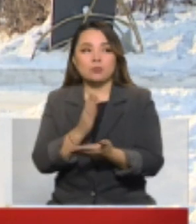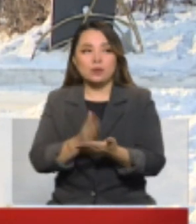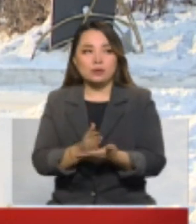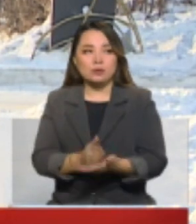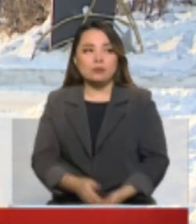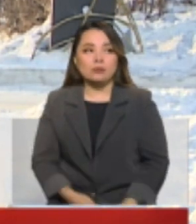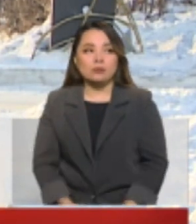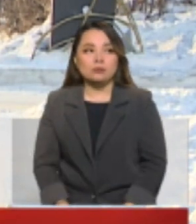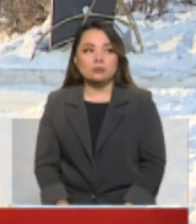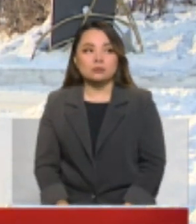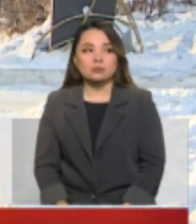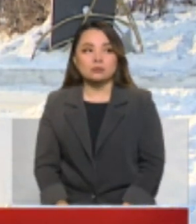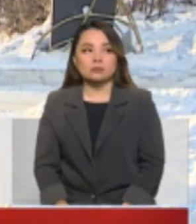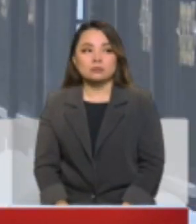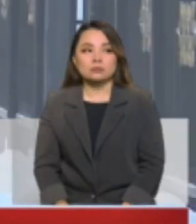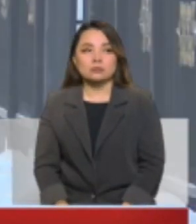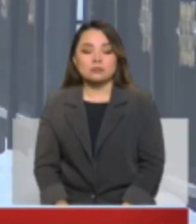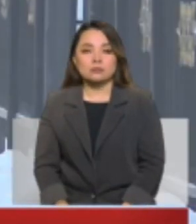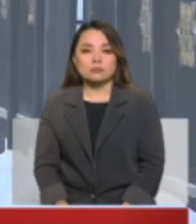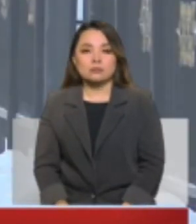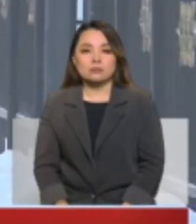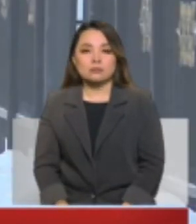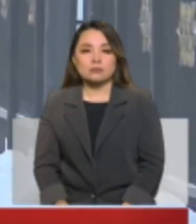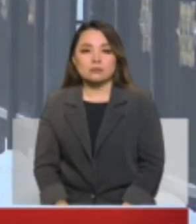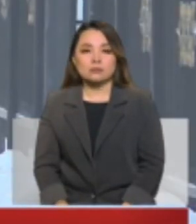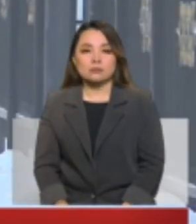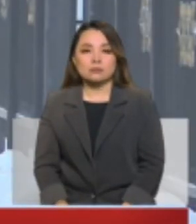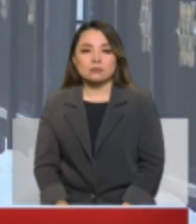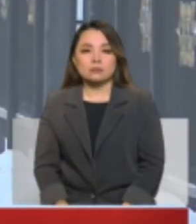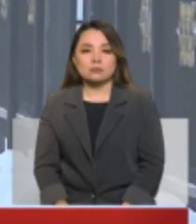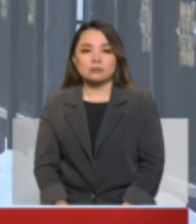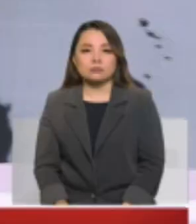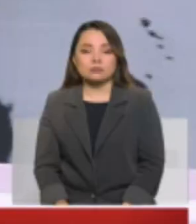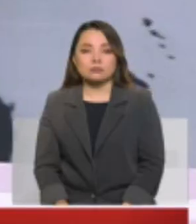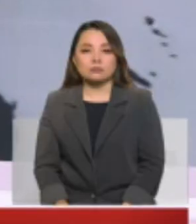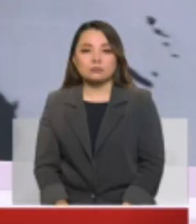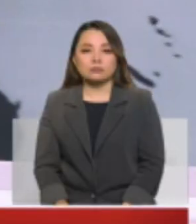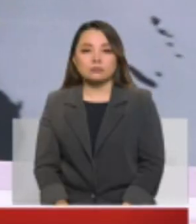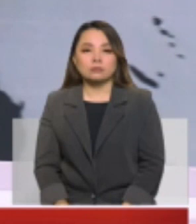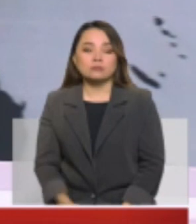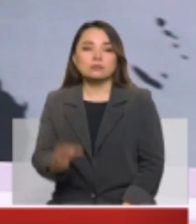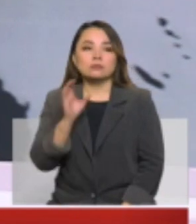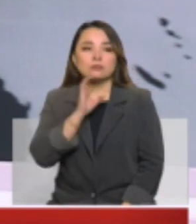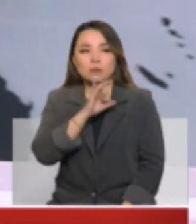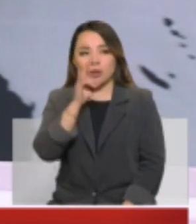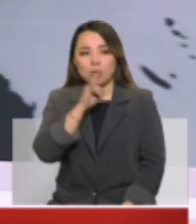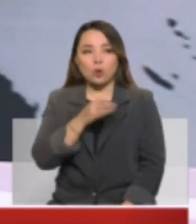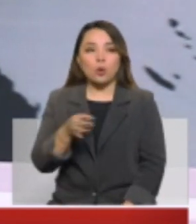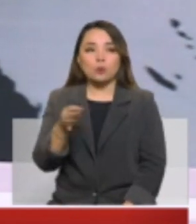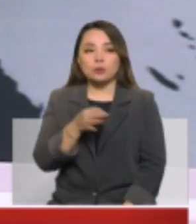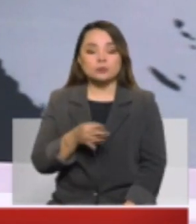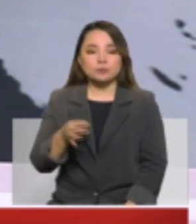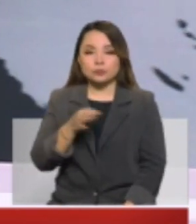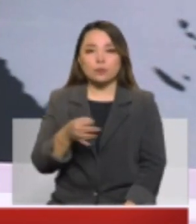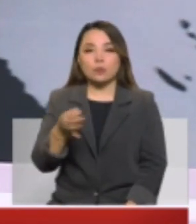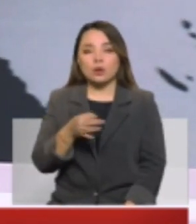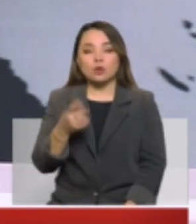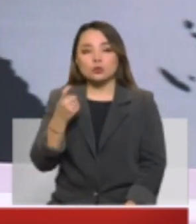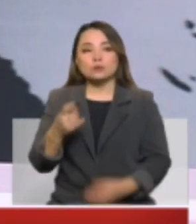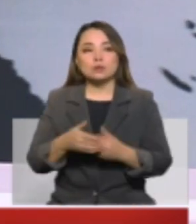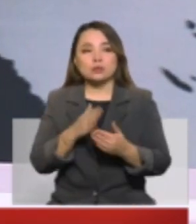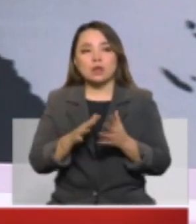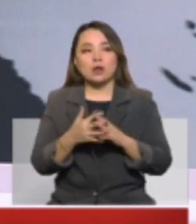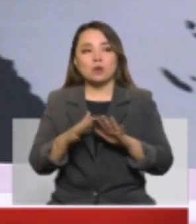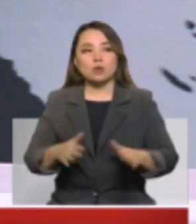Омсындық Наурызбаева, Данияр Жұмағұлов, Қазақстан ұлттық арнасы. Солтүстік Қазақстан облысында да 100-ден астам